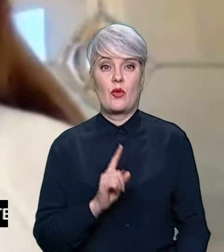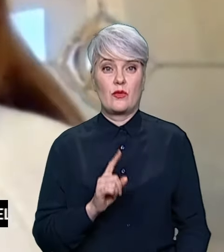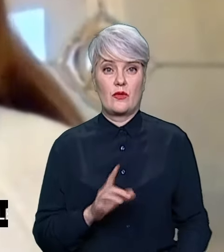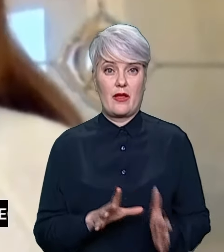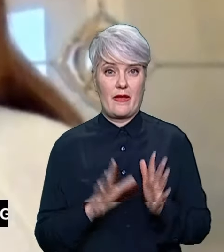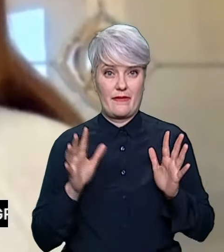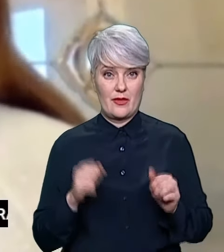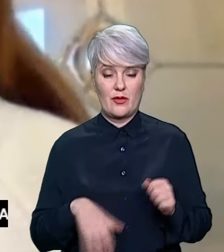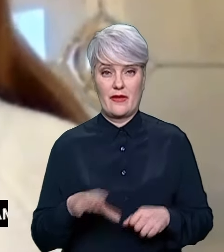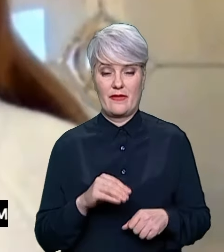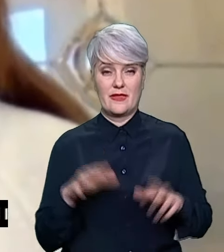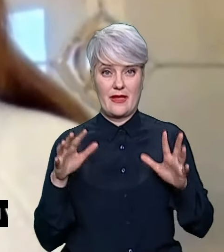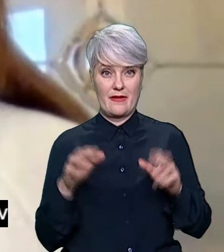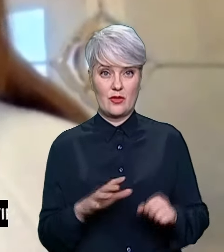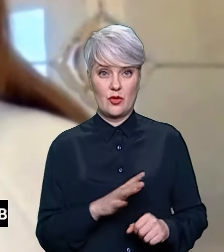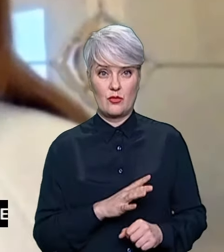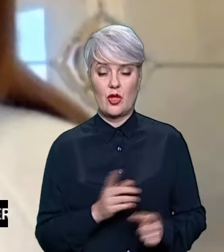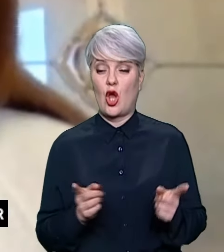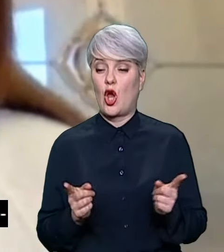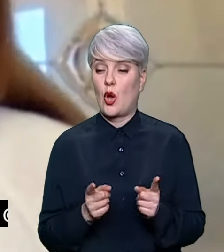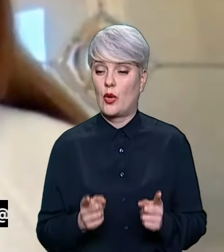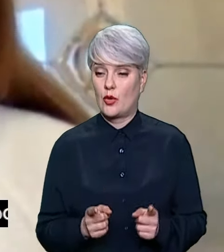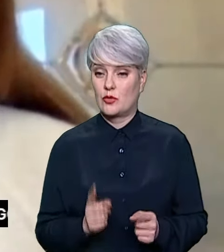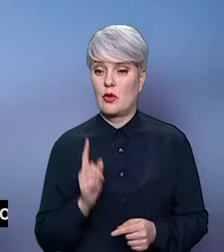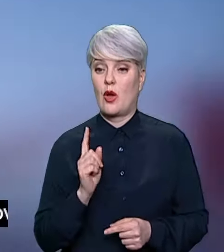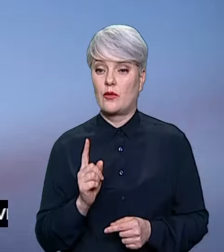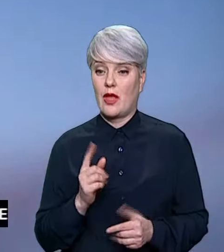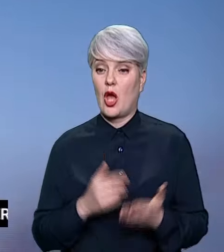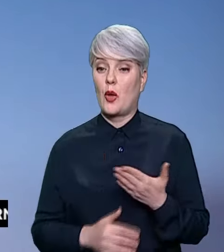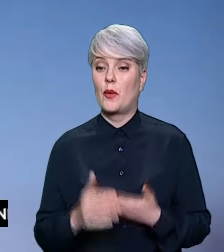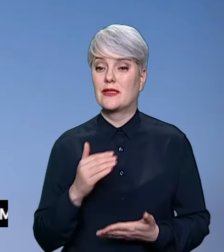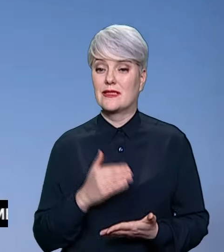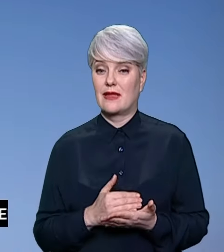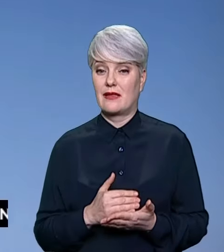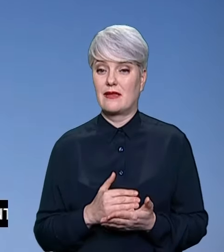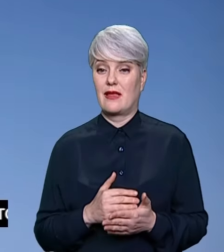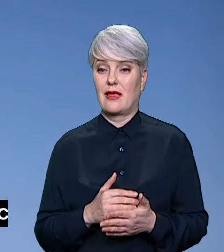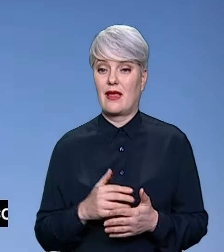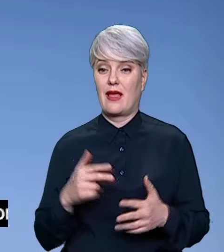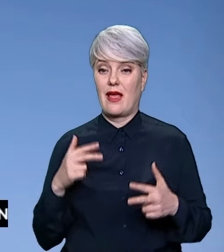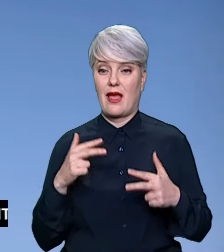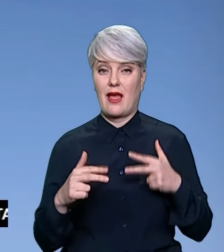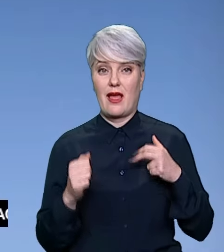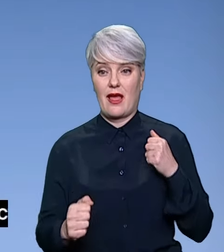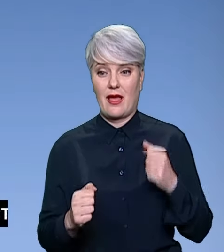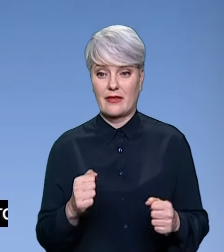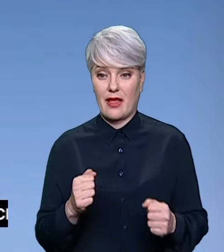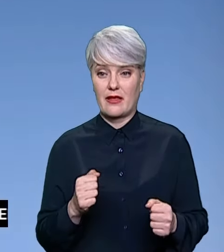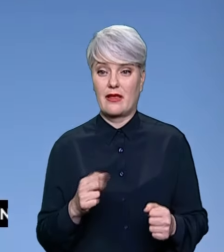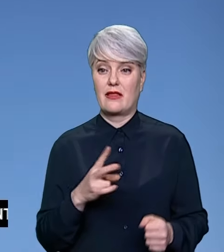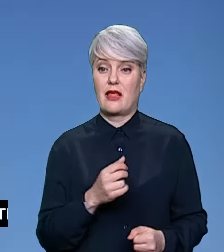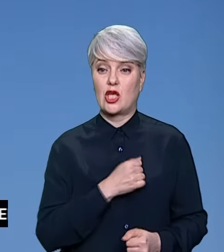Ці відключення були вже значно коротшими, однак останні атаки останніх двох днів, на